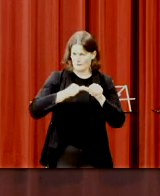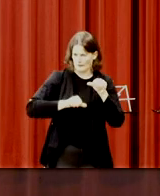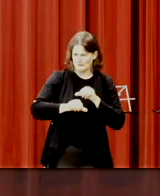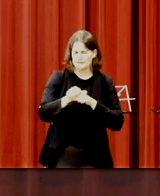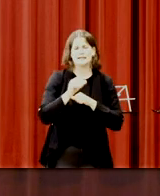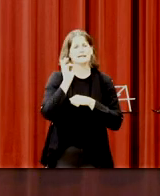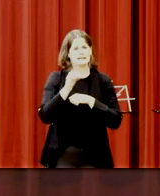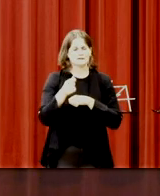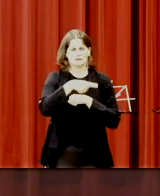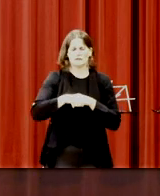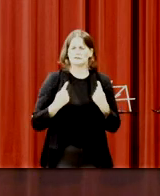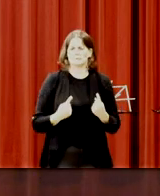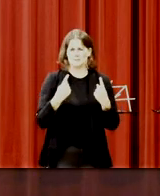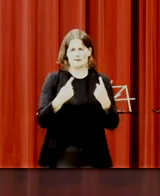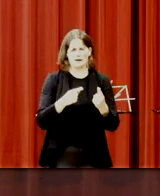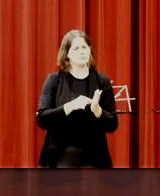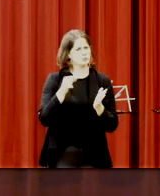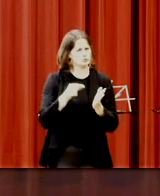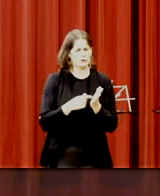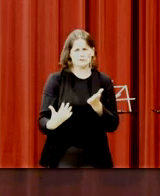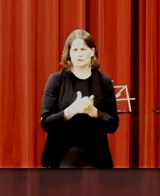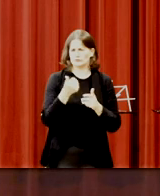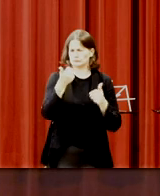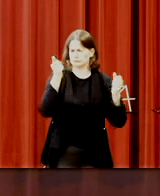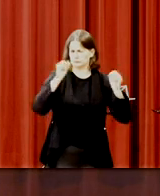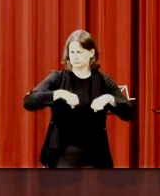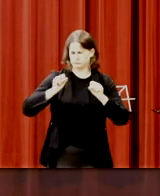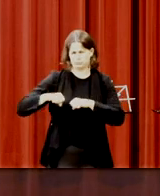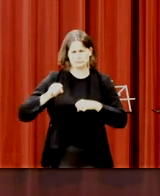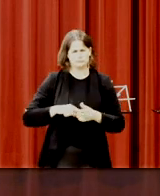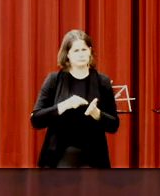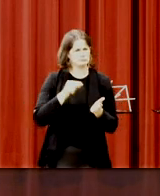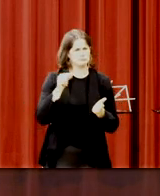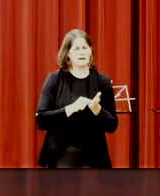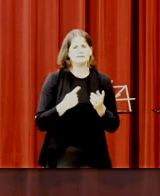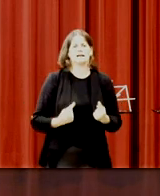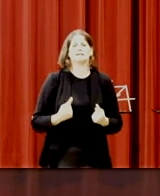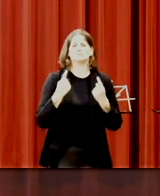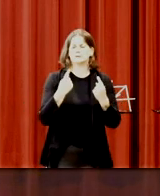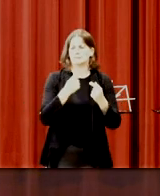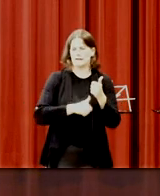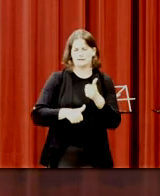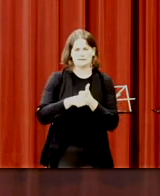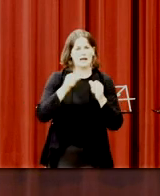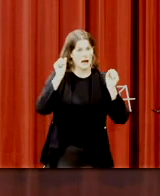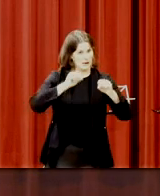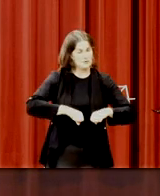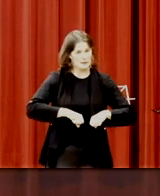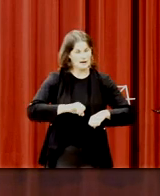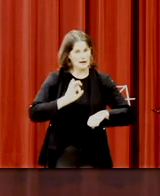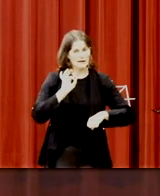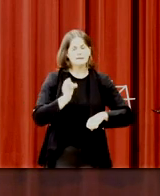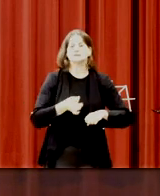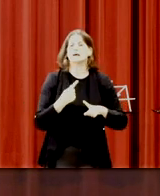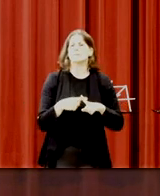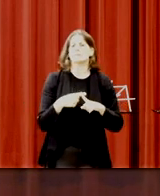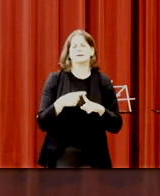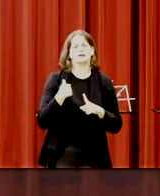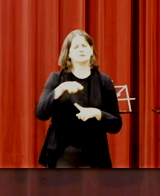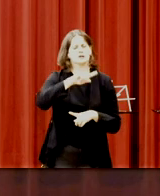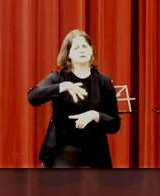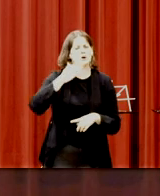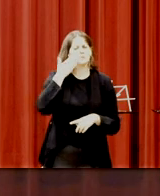aprovar-ho perquè ens va fer goig de fer-ho i de fer-ho amb prontitud al servei d'aquesta causa, la causa de la universitat. El